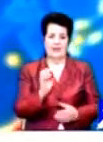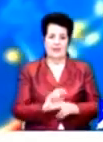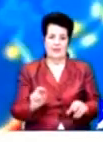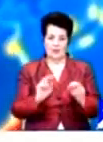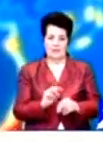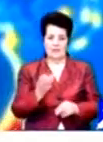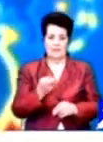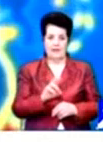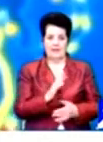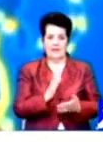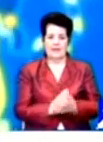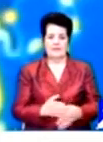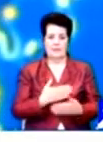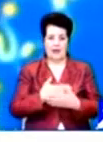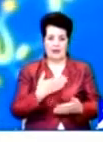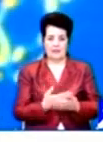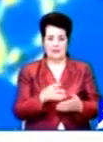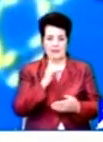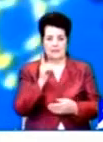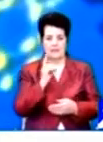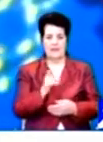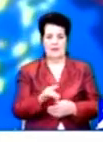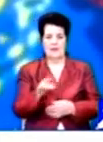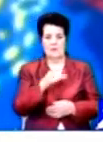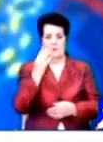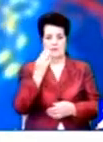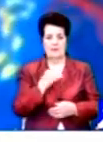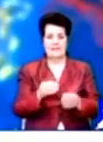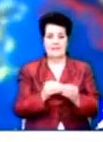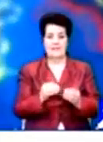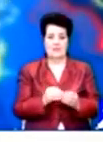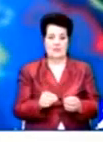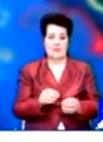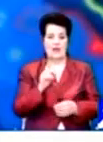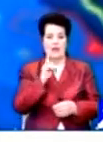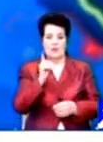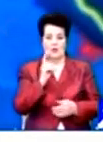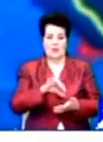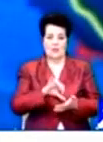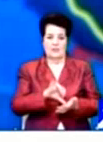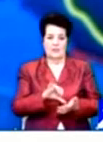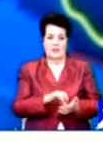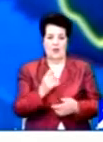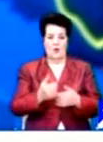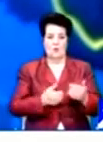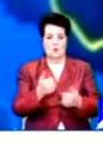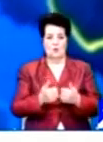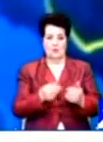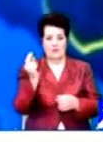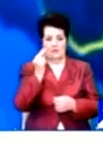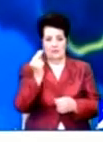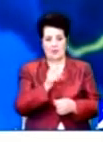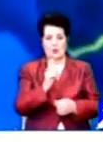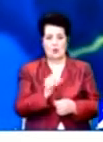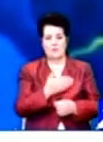Educația media este tot mai atractivă pentru tinerii din Republica Moldova. Zeci de adolescenți au participat recent la un curs unde au învățat cum